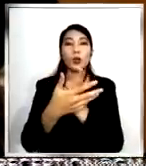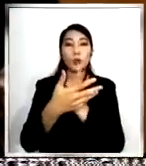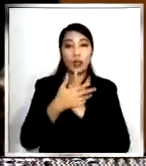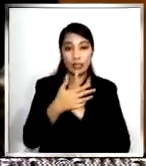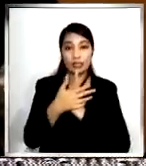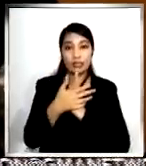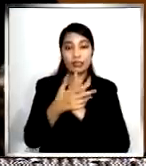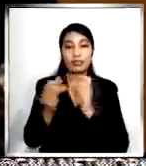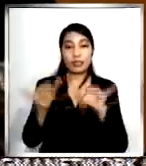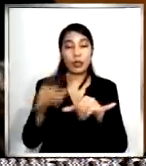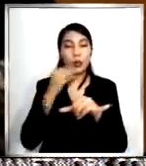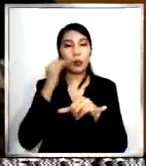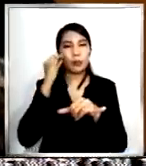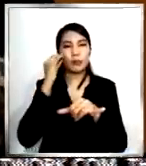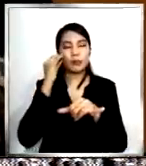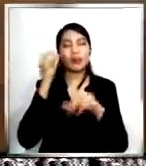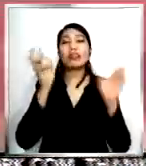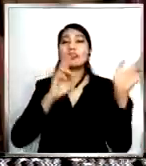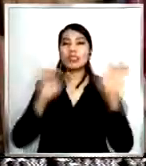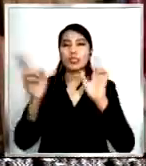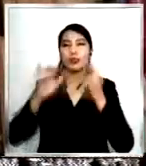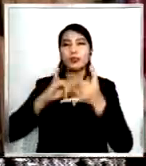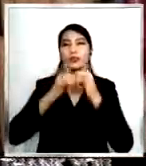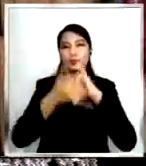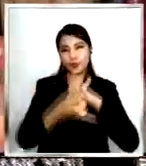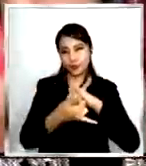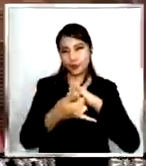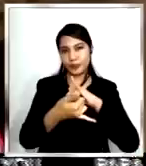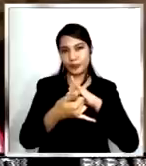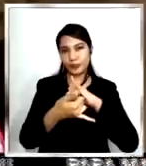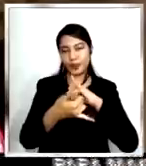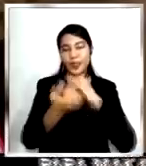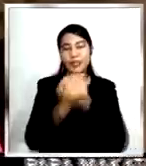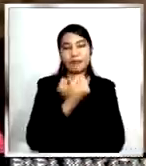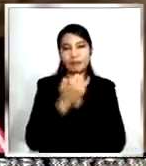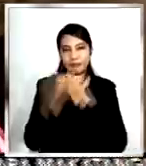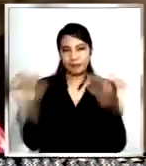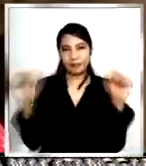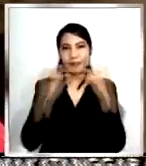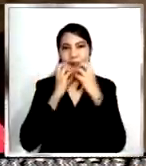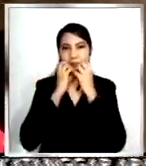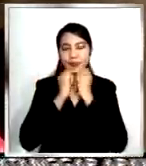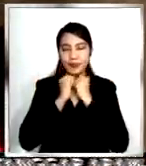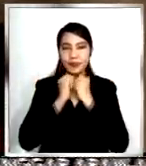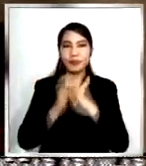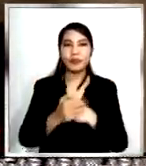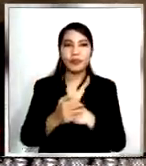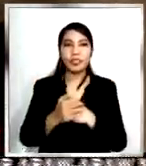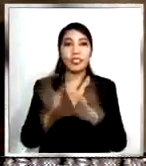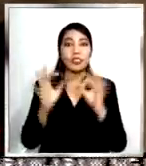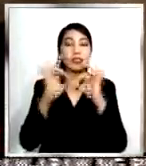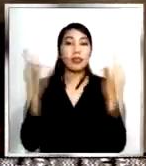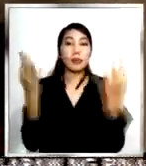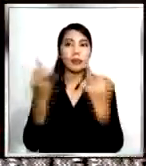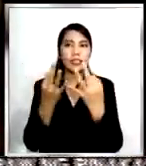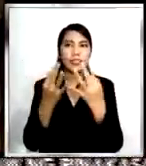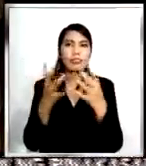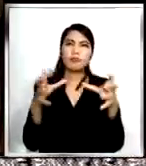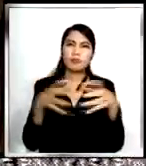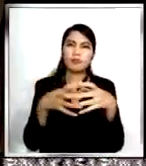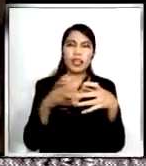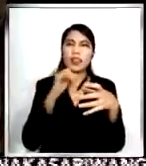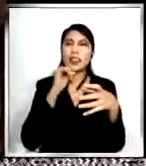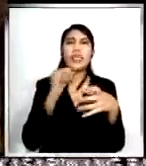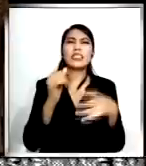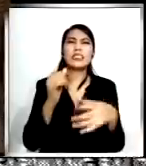mag-adjust para manatiling ligtas. Family gathering lang, wala nang katulad ng dati. Ganun na lang. We have to